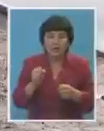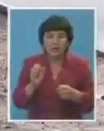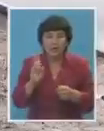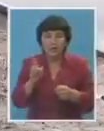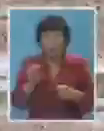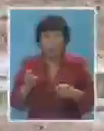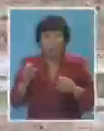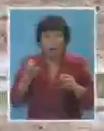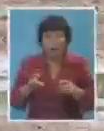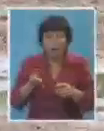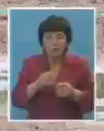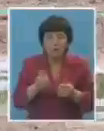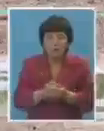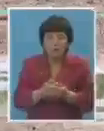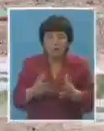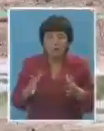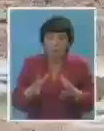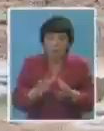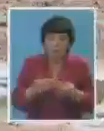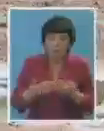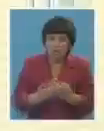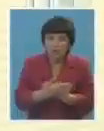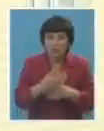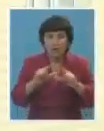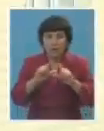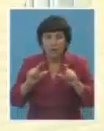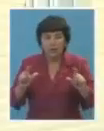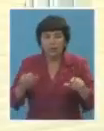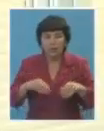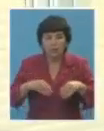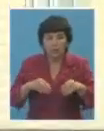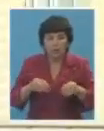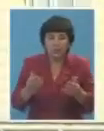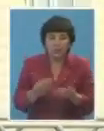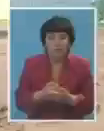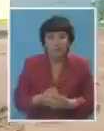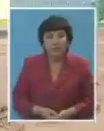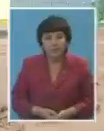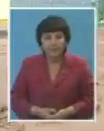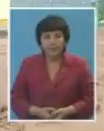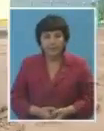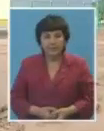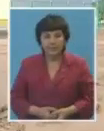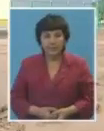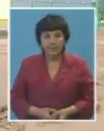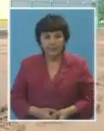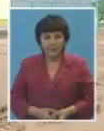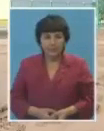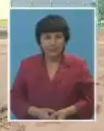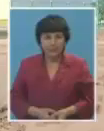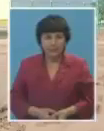Көлгінов аудан әкіміне Шолохов музейін қайта жаңғыртуды, мектеп аумағын көгалдандыруды тапсырды. Гүлден Аюпова, Нұрлан Издиров, Эльдар